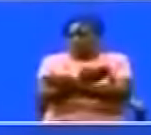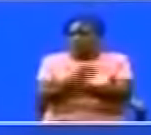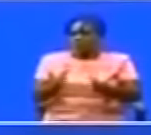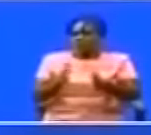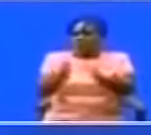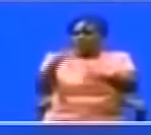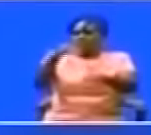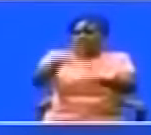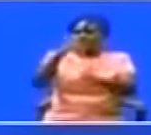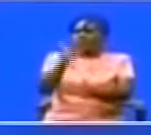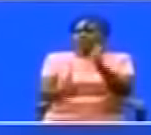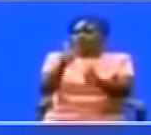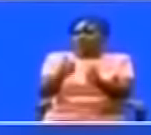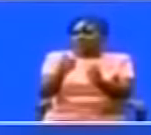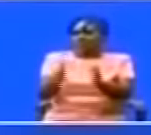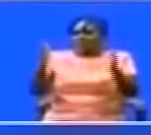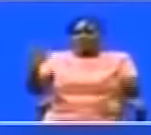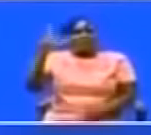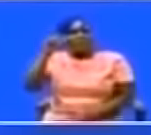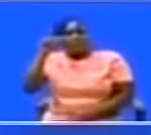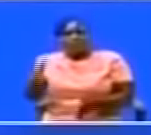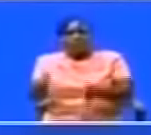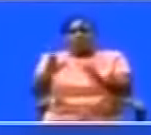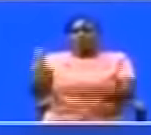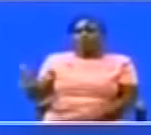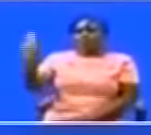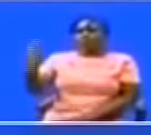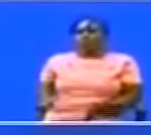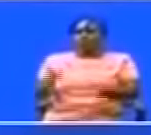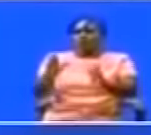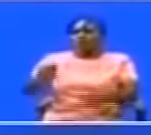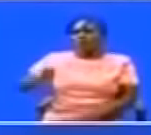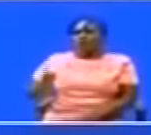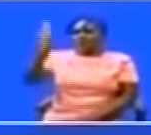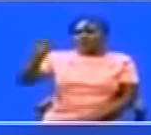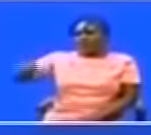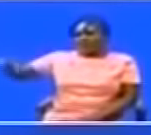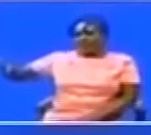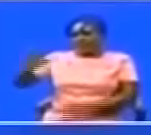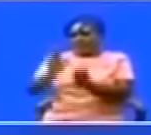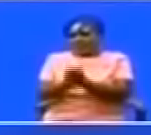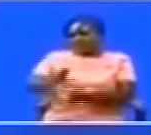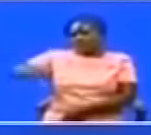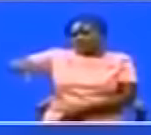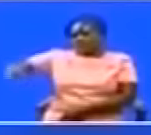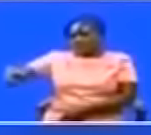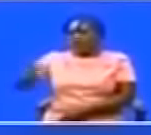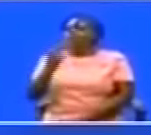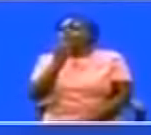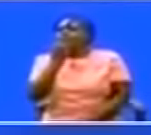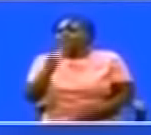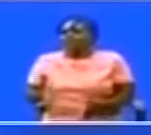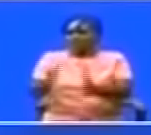Barabara zitakazoathirika ni pamoja na barabara kuu ya Mombasa na Uhuru, ile ya Upper Hill, na pia zilizo katikati mwa jiji kama vile barabara ya